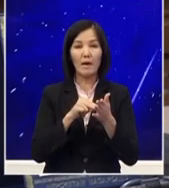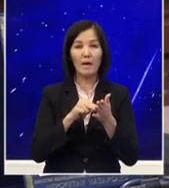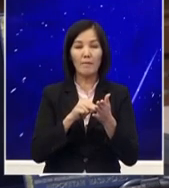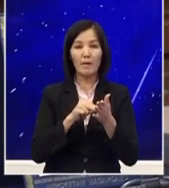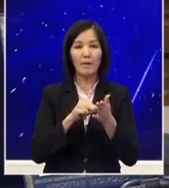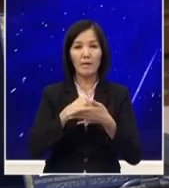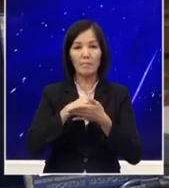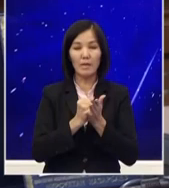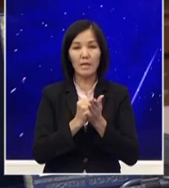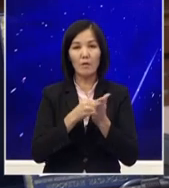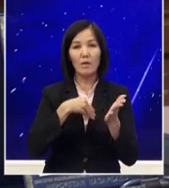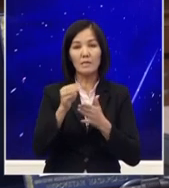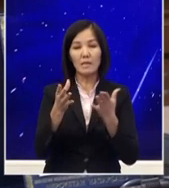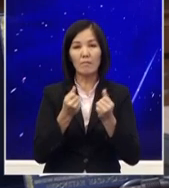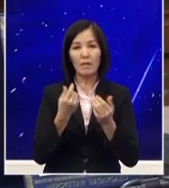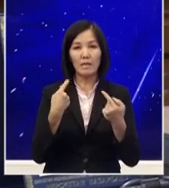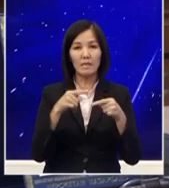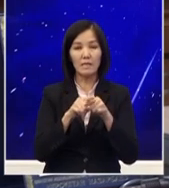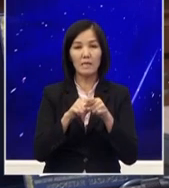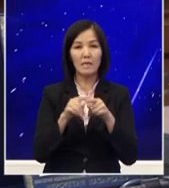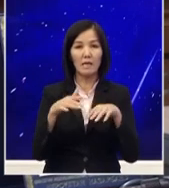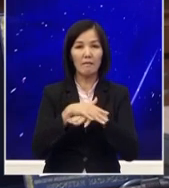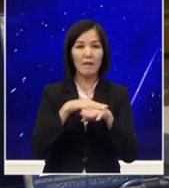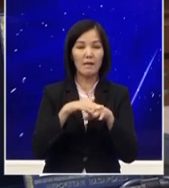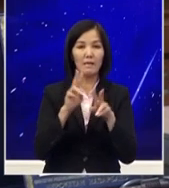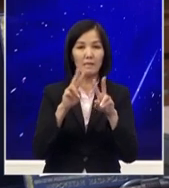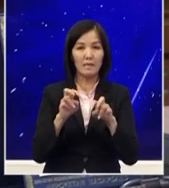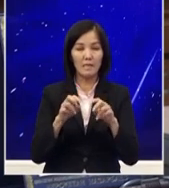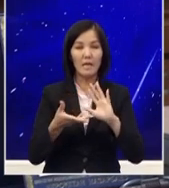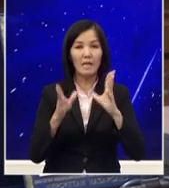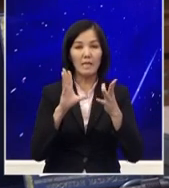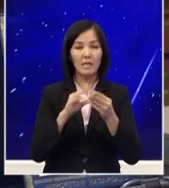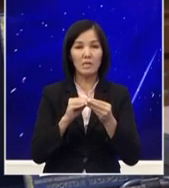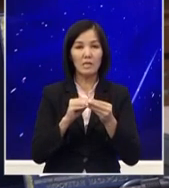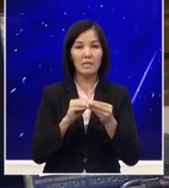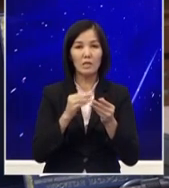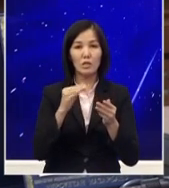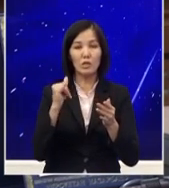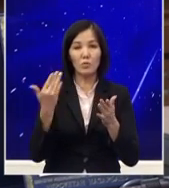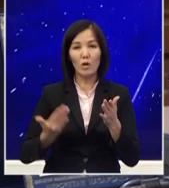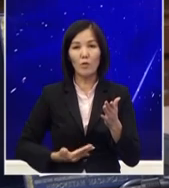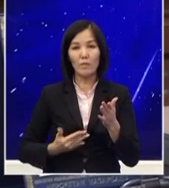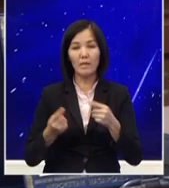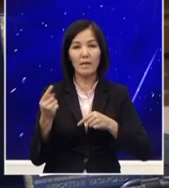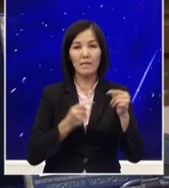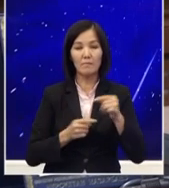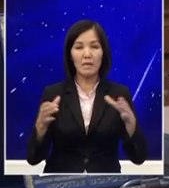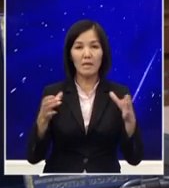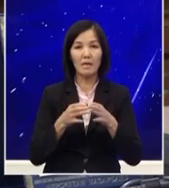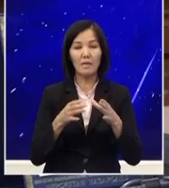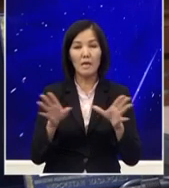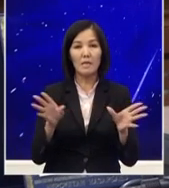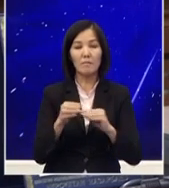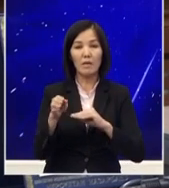барысында сатып алынатын техниканың баға нарығына талдау жүргізілді. Нәтижелері бойынша Жетісу әлеуметтік кәсіпкерлік корпорациясы